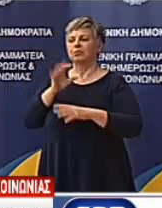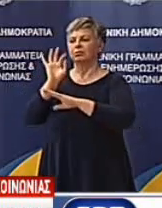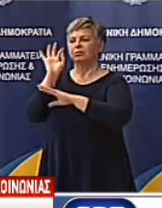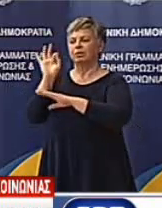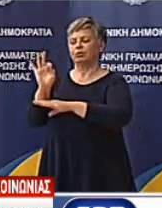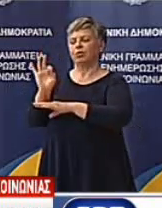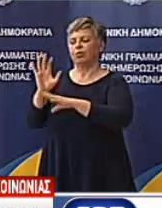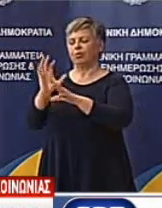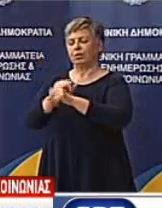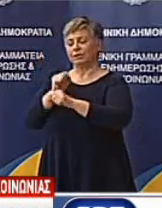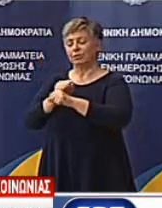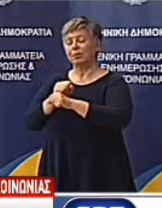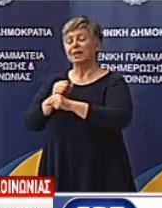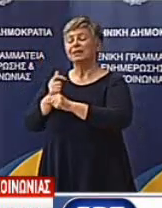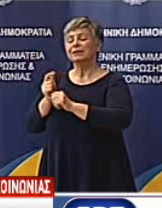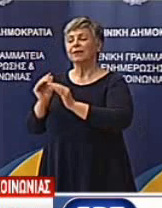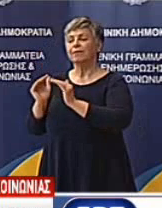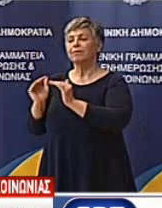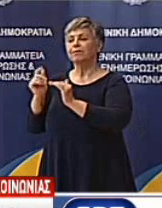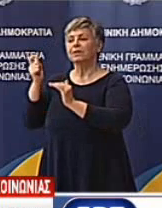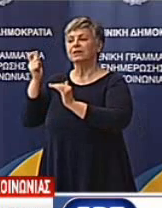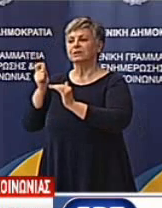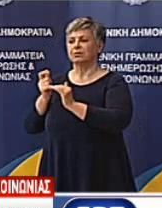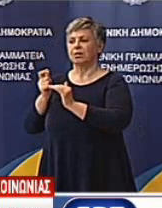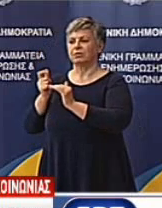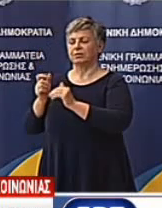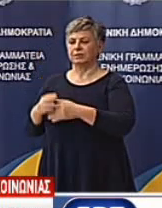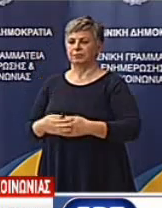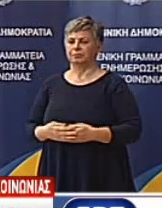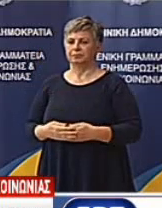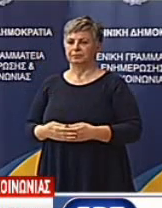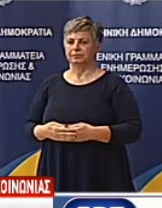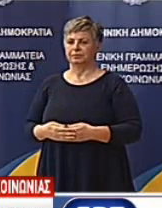οι κύριες συντάξεις να μην επηρεαστούν.